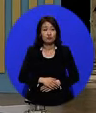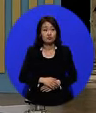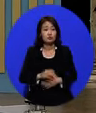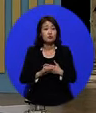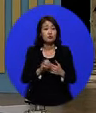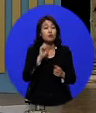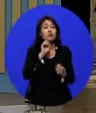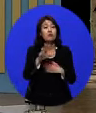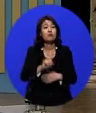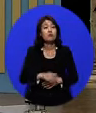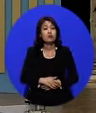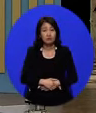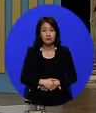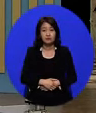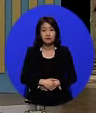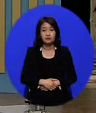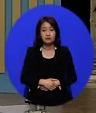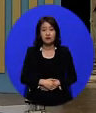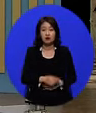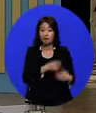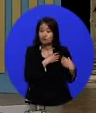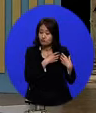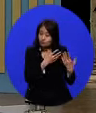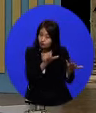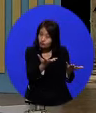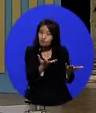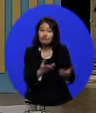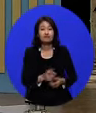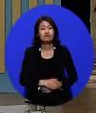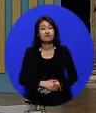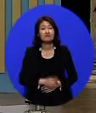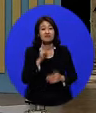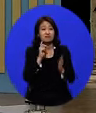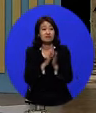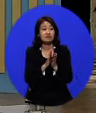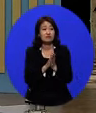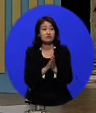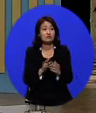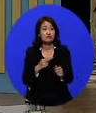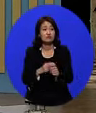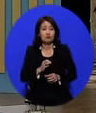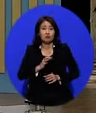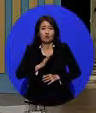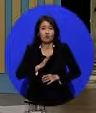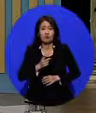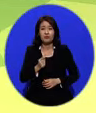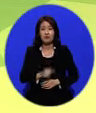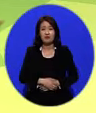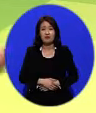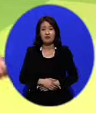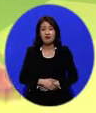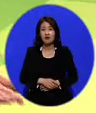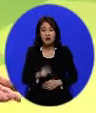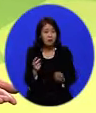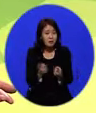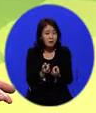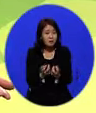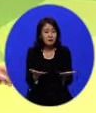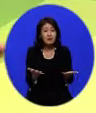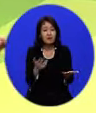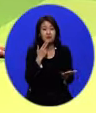그래서 너는 뭐라고 그랬어? 하라고 했죠. 선생님 얼마나 어이없겠어요. 어떻게 해볼 수가 없는